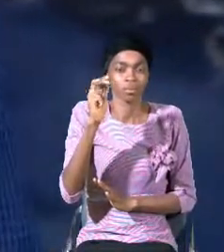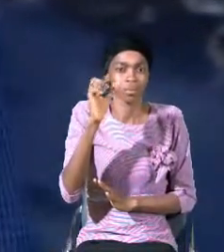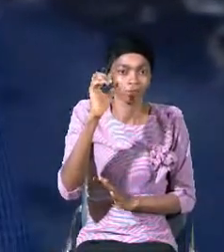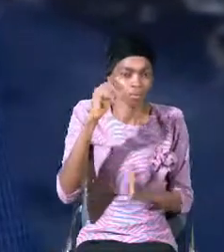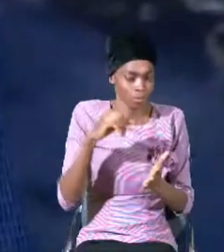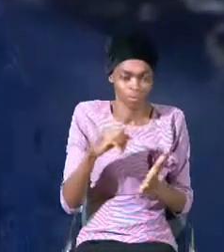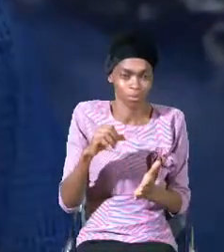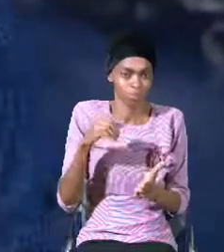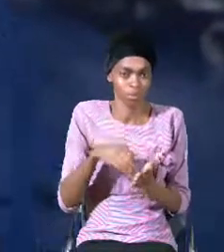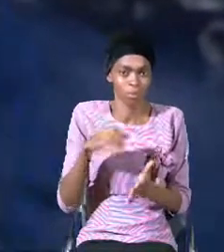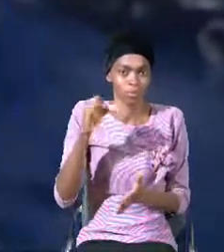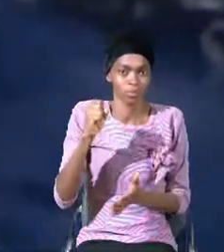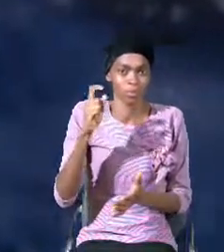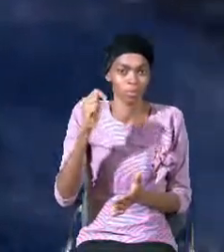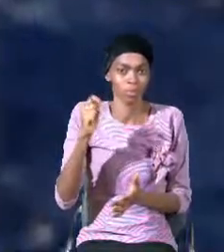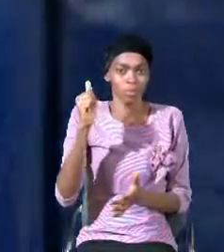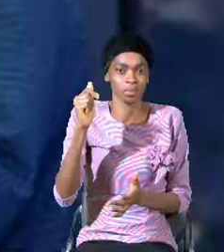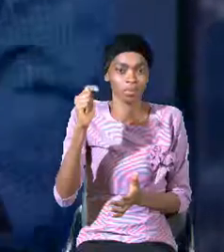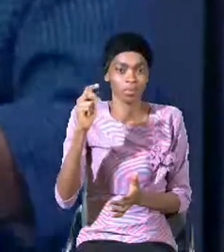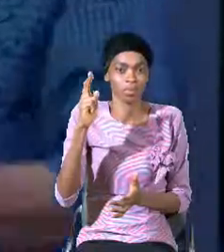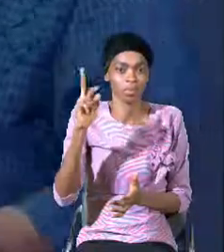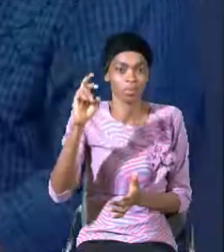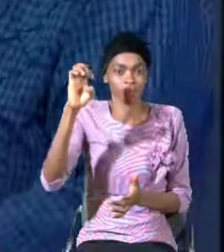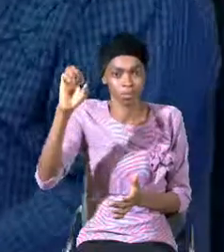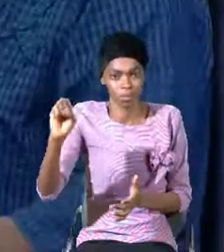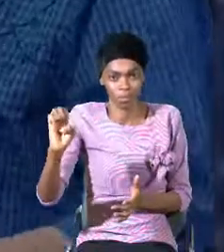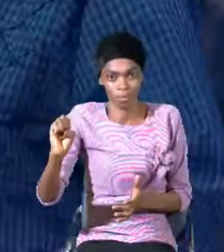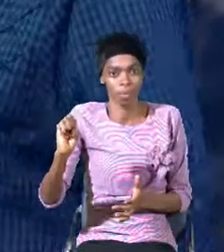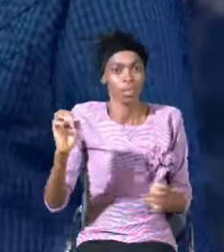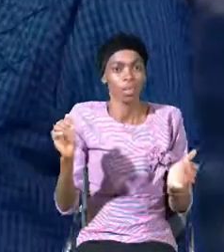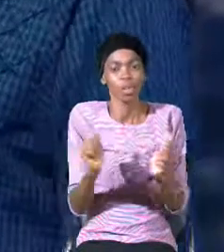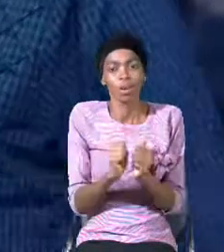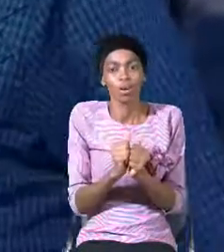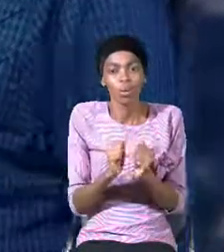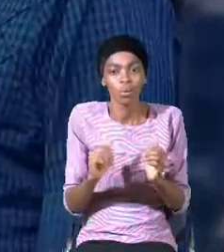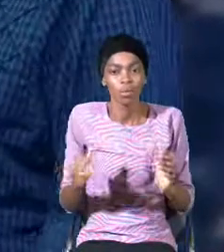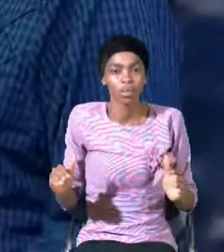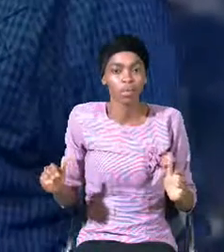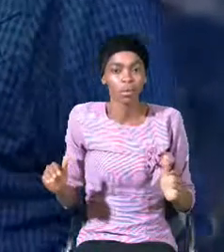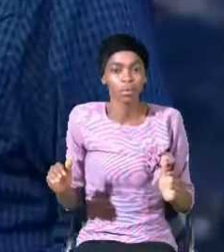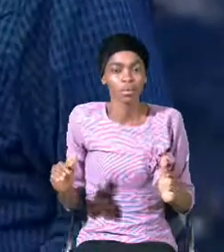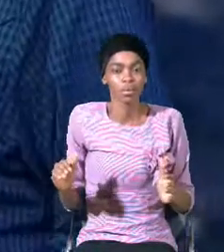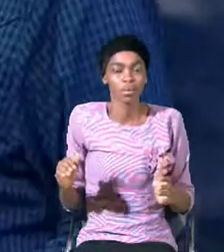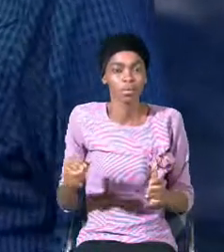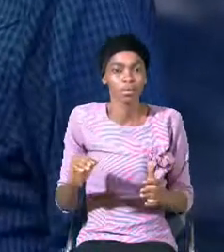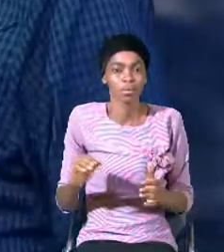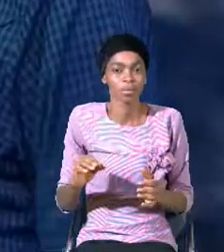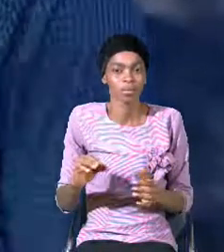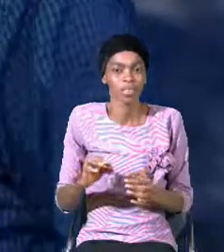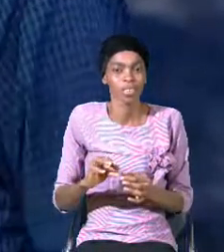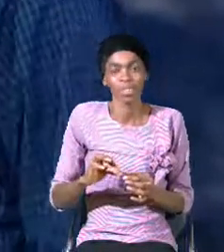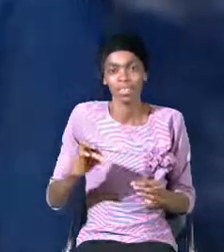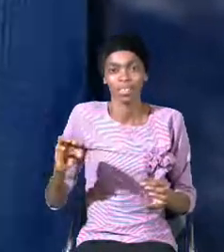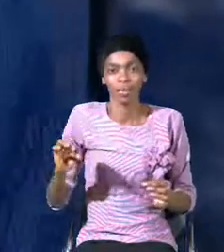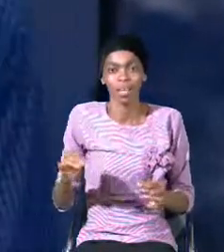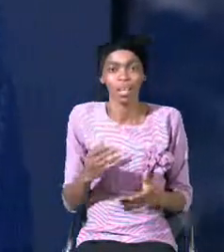d'avoir un grand statut. Partout où vous voyez, il y a des gens, ils veulent être dirigeants là-bas. Je suis